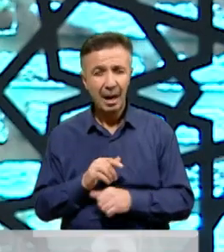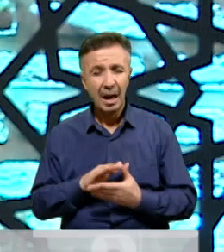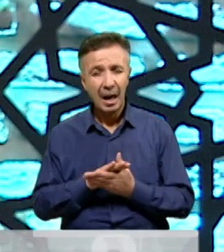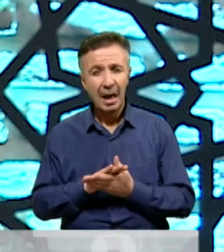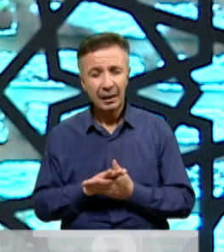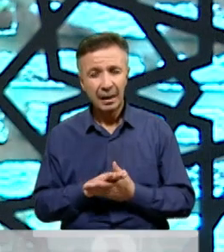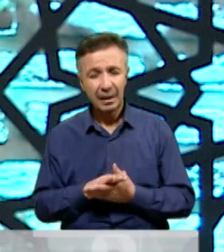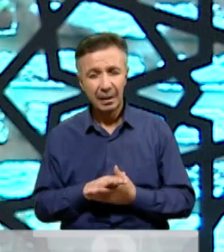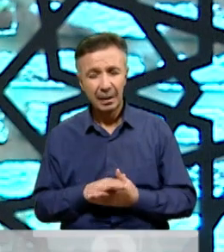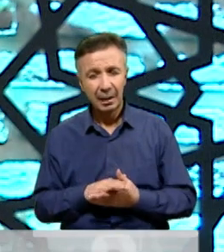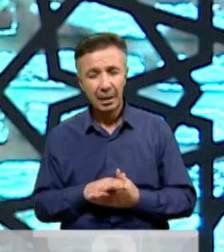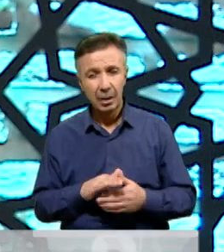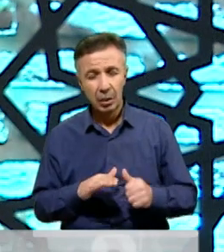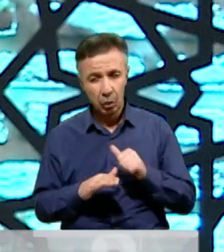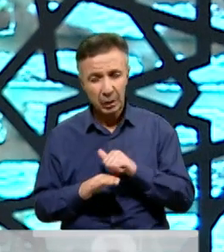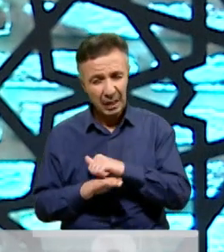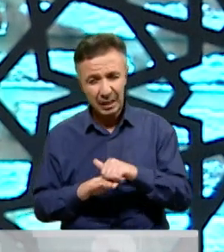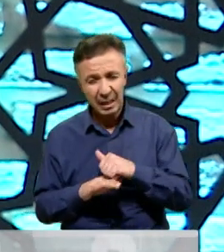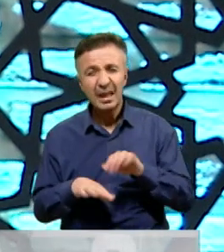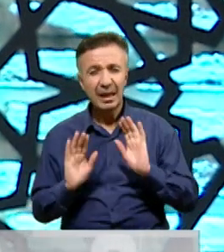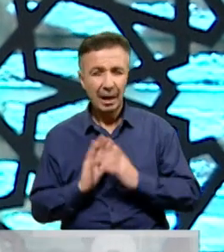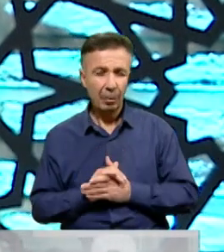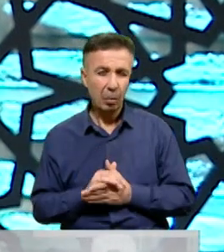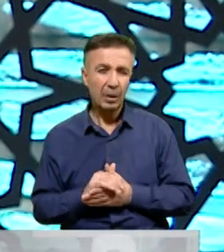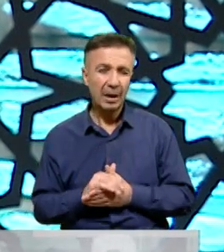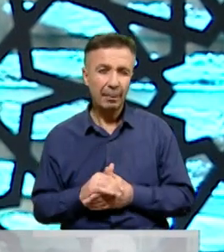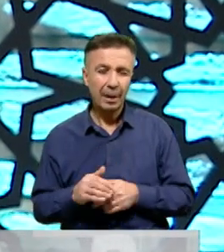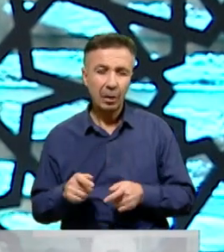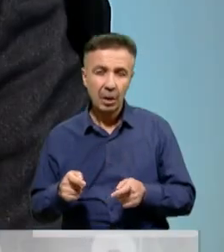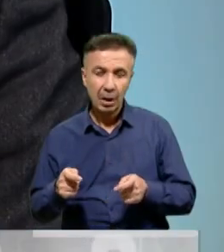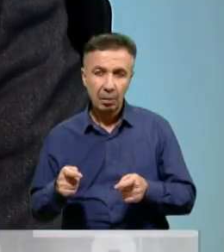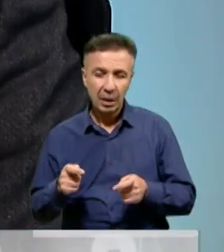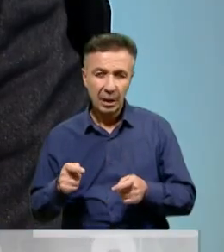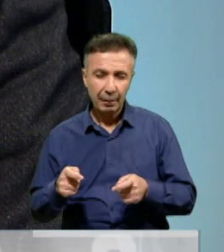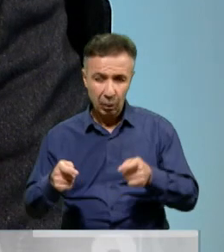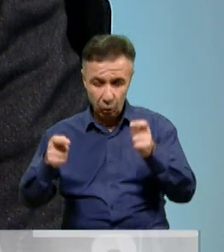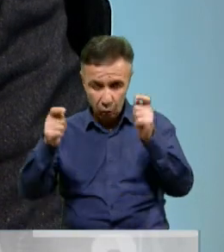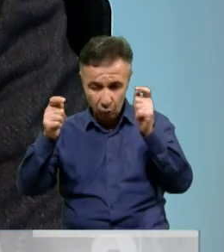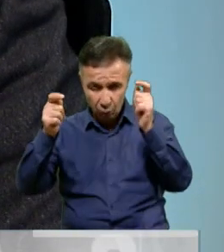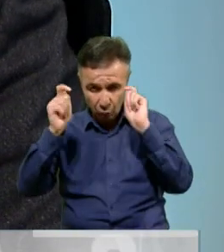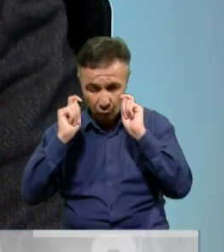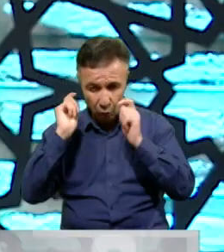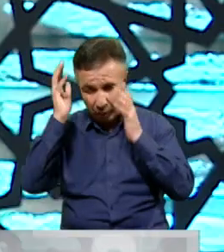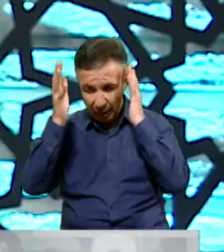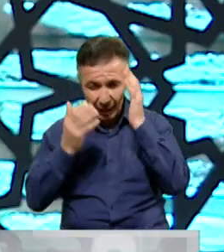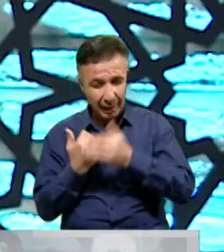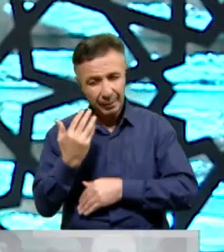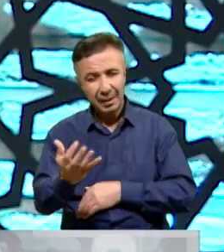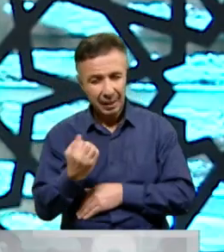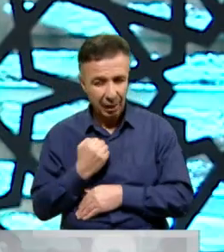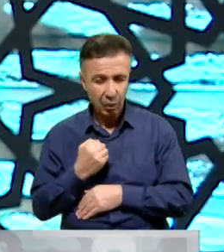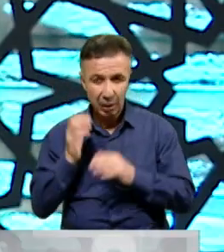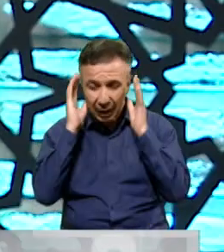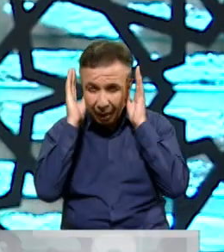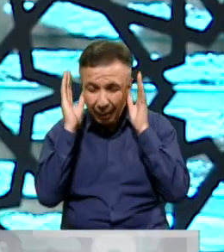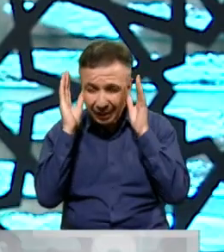çok büyük ızdırap ve elem çekiyor. Buna rağmen gusül abdestini de alıyormuş. Şimdi namaz abdestini almasa, hani